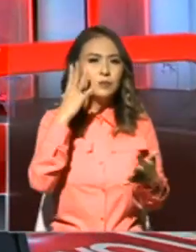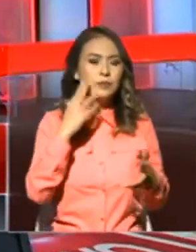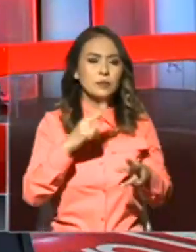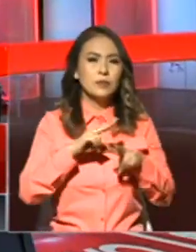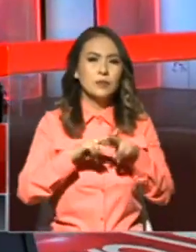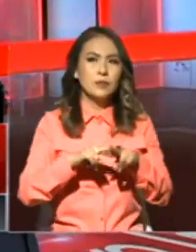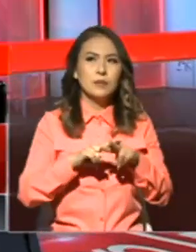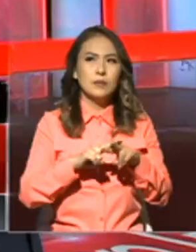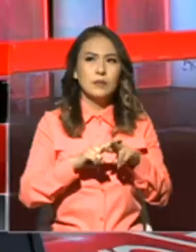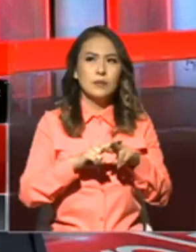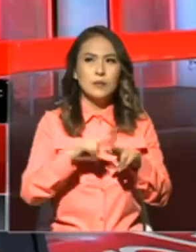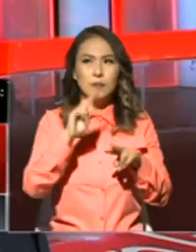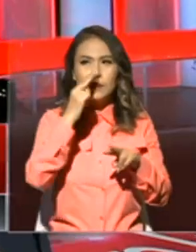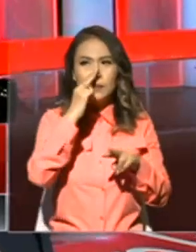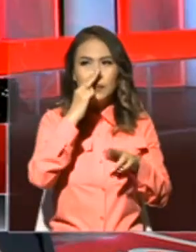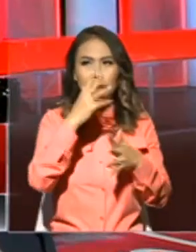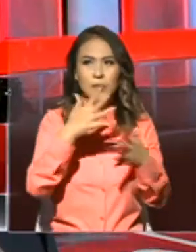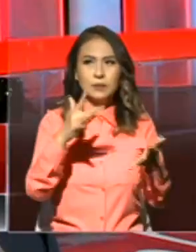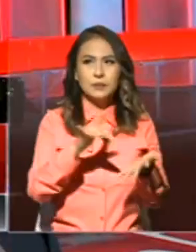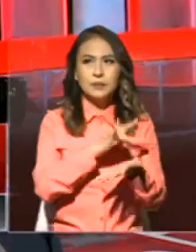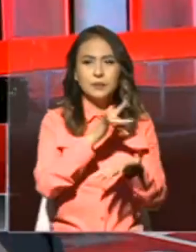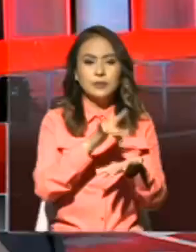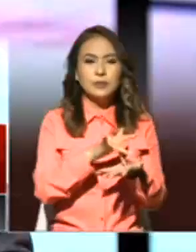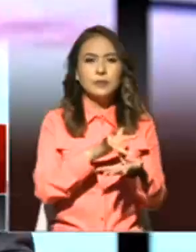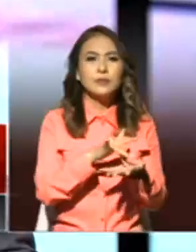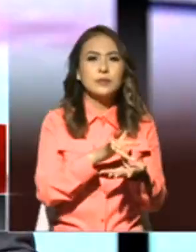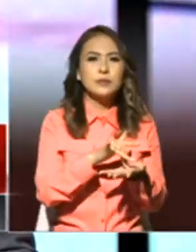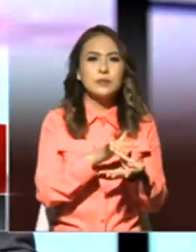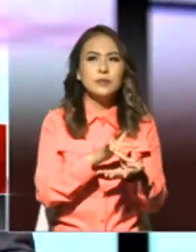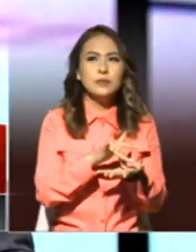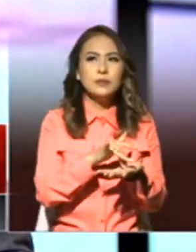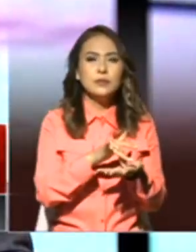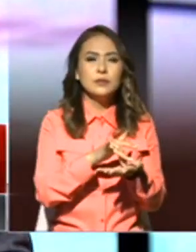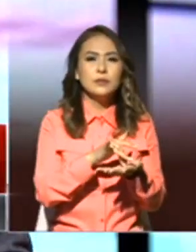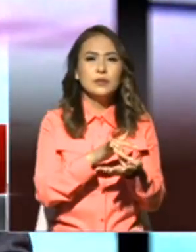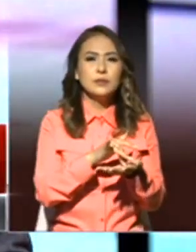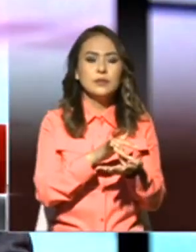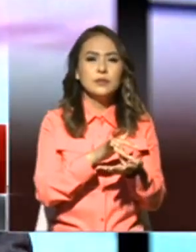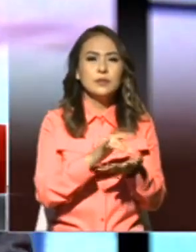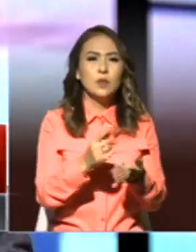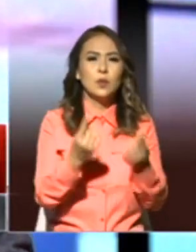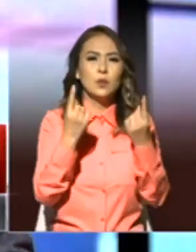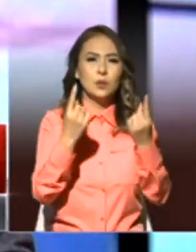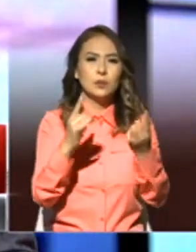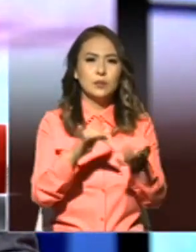Астана, Шымкент қалалары көріп отыр десек болады. Яғни